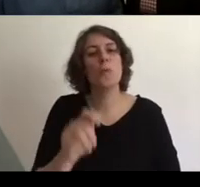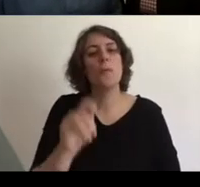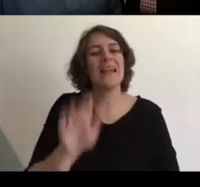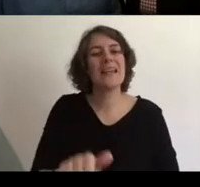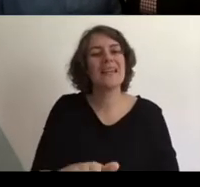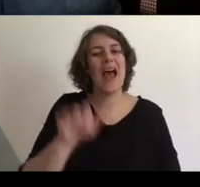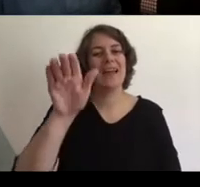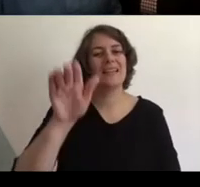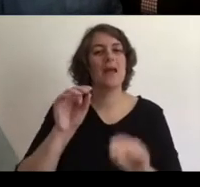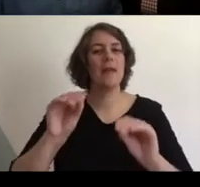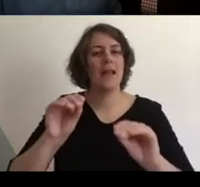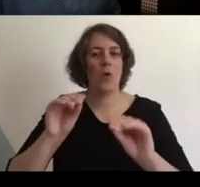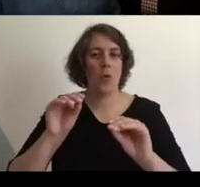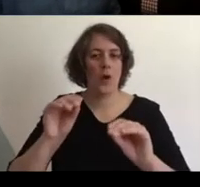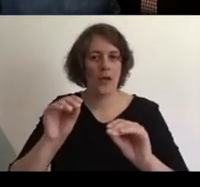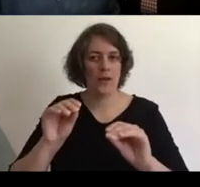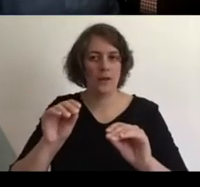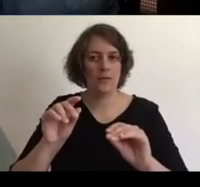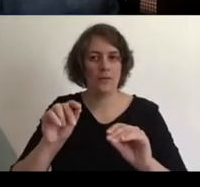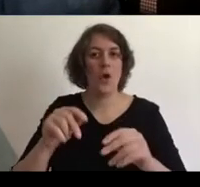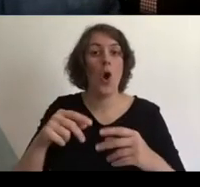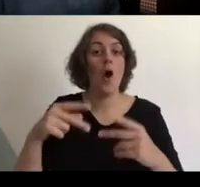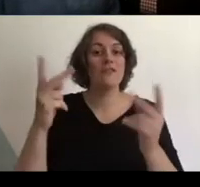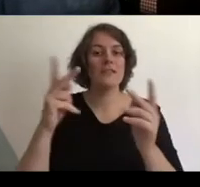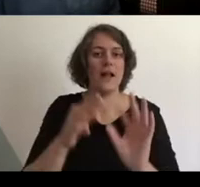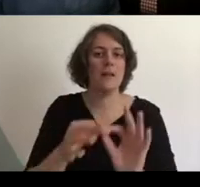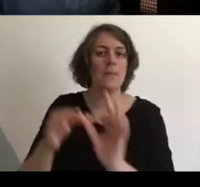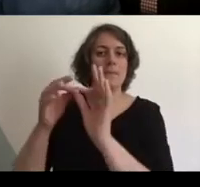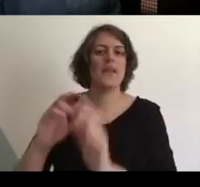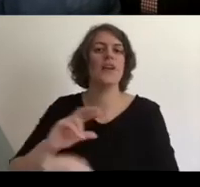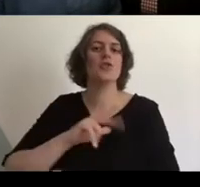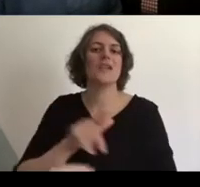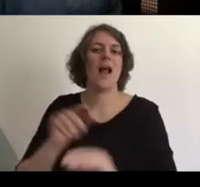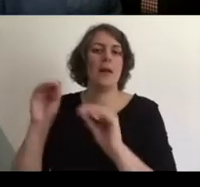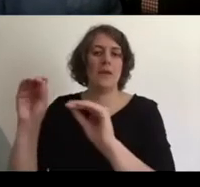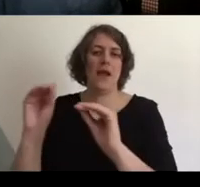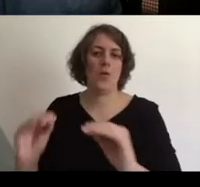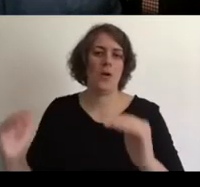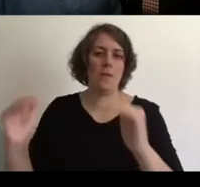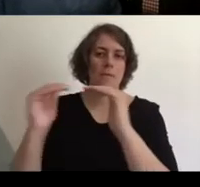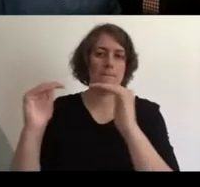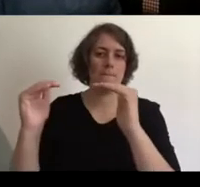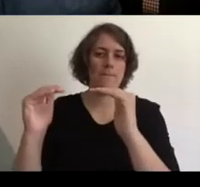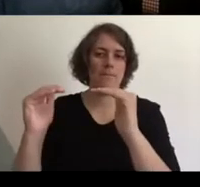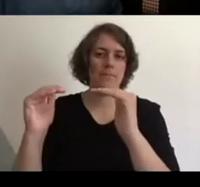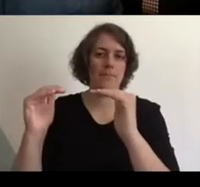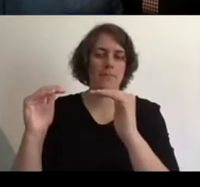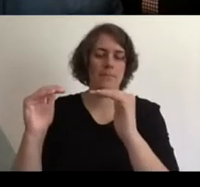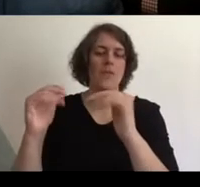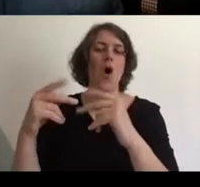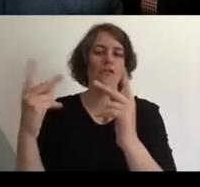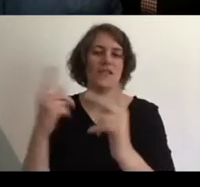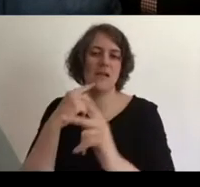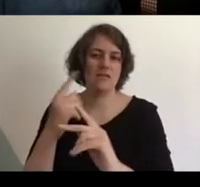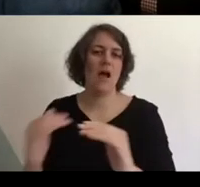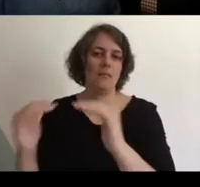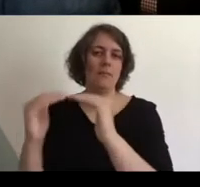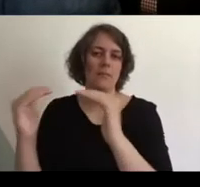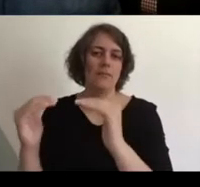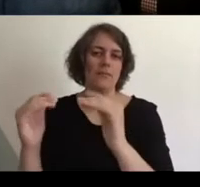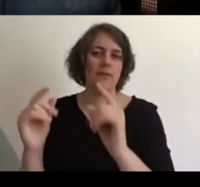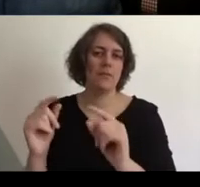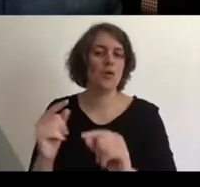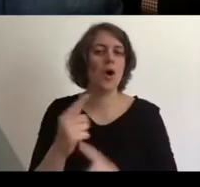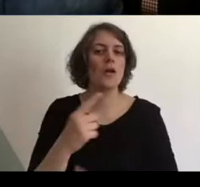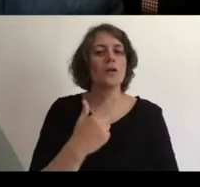was offiziell dem Sozialpädagogen gleichgestellt ist, es aber in Wirklichkeit nicht ist. Und die Träger haben Kataloge, wie Stellen zu